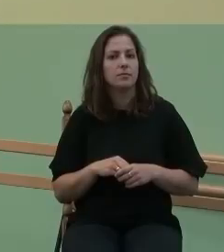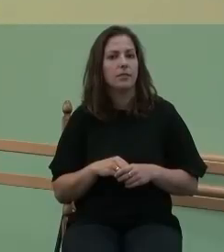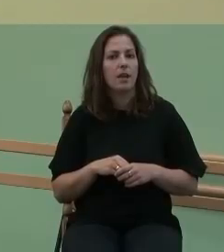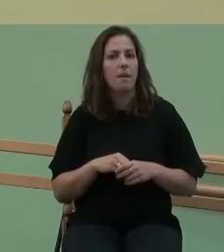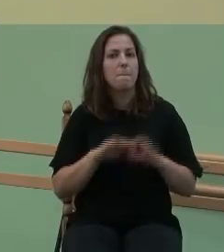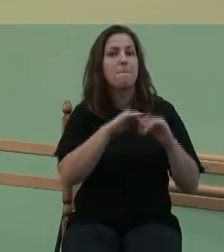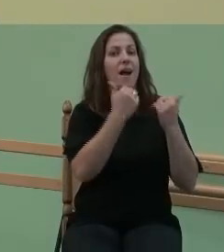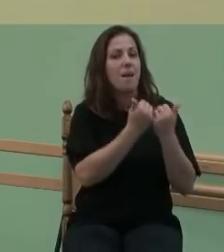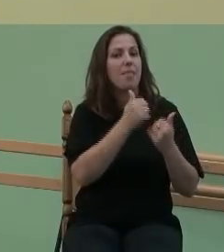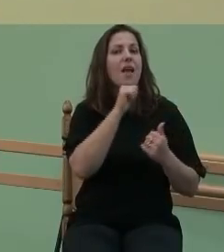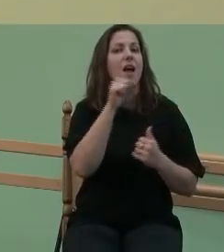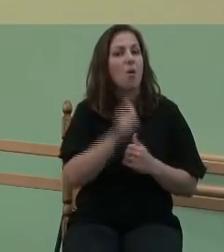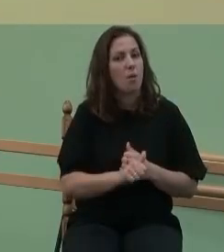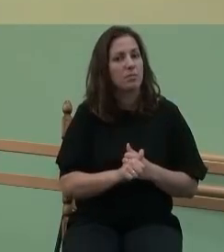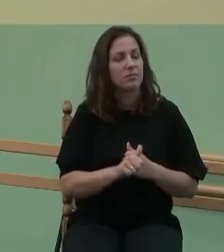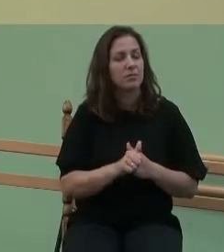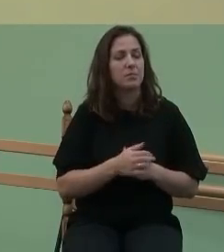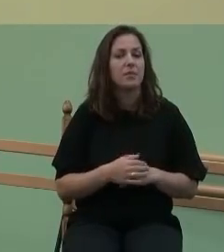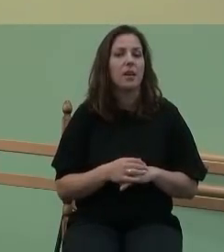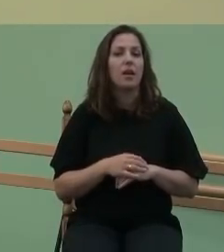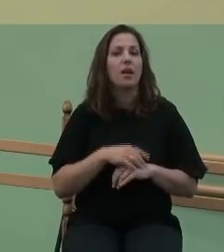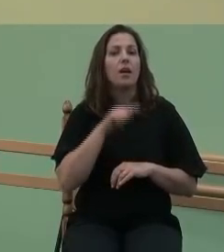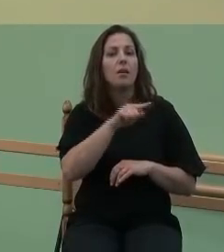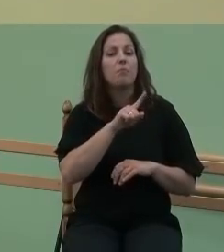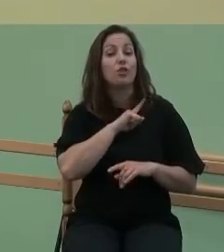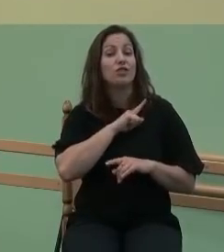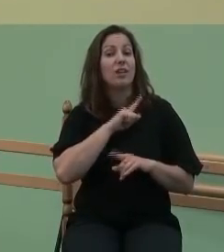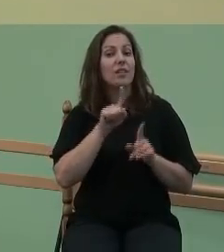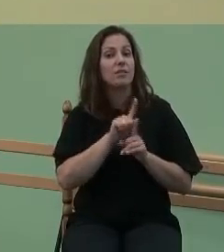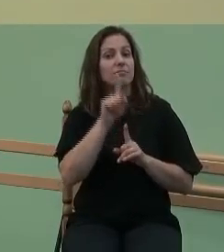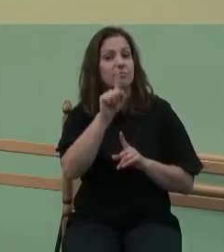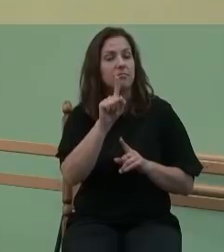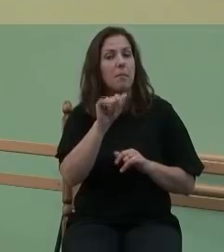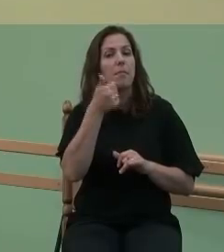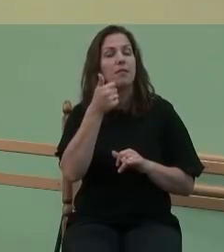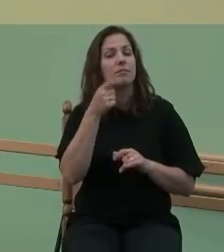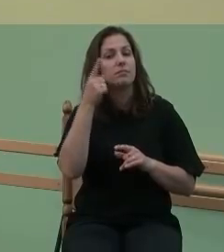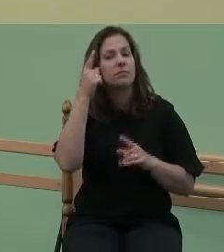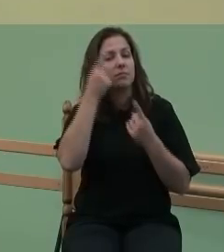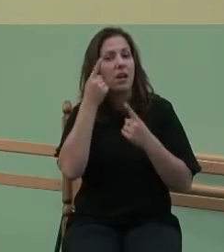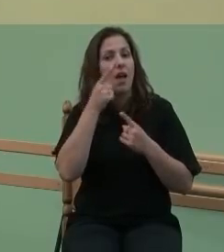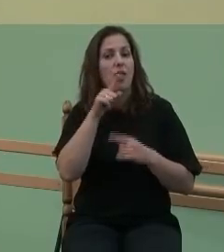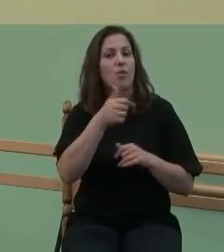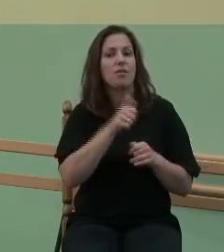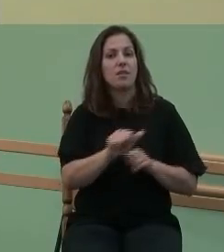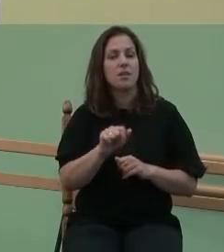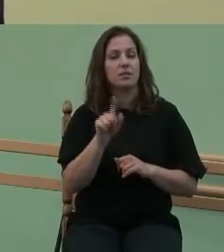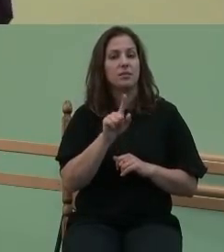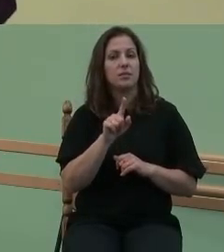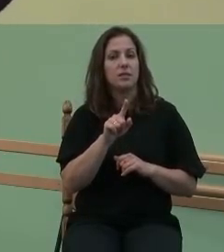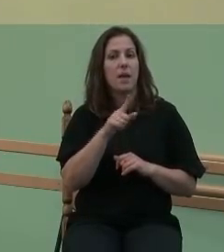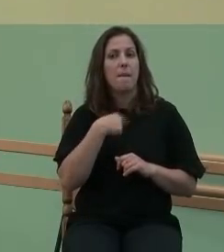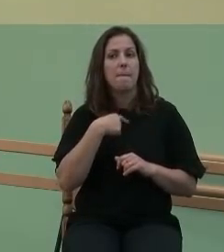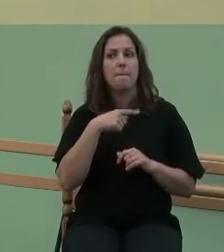Parlamencie Europejskim. Przy czym przestrzegam przed pierwszym złudzeniem. To nie jest tak, że to